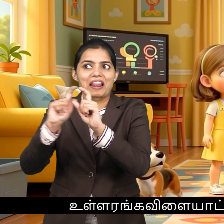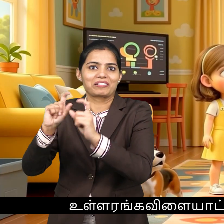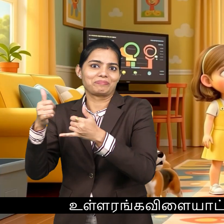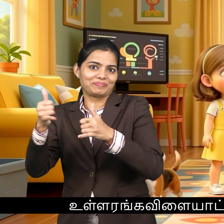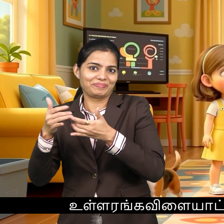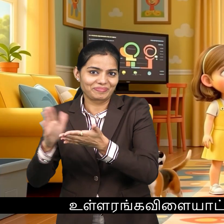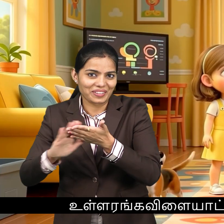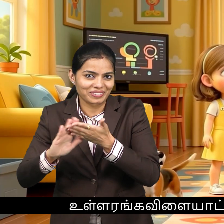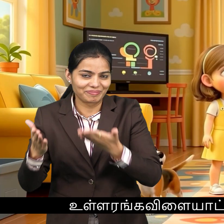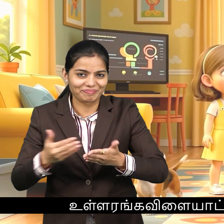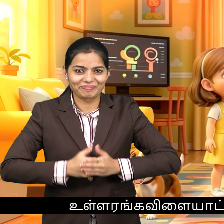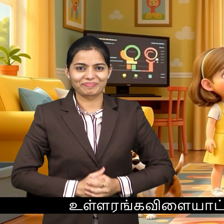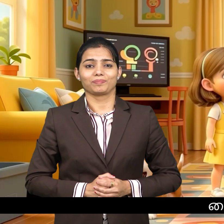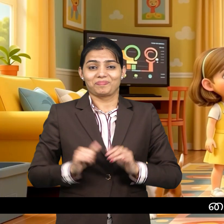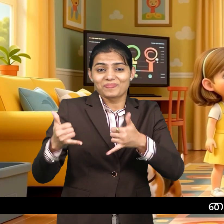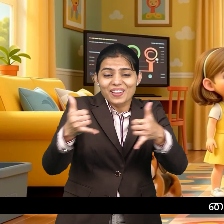அழைக்கப்படுகின்றன.